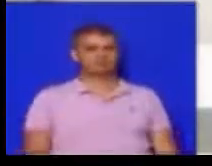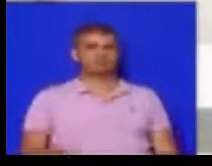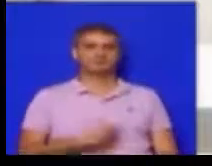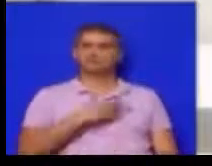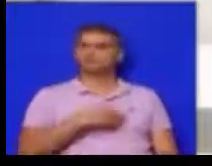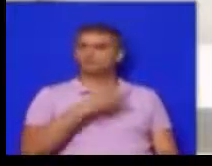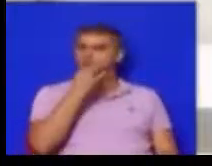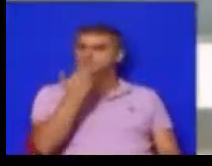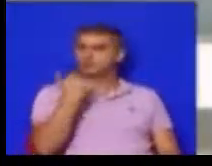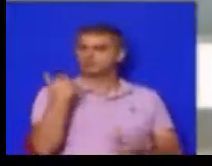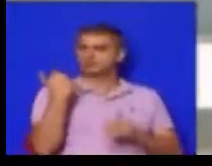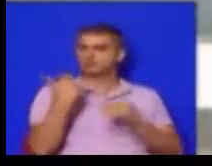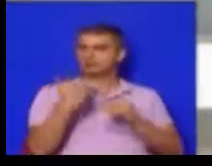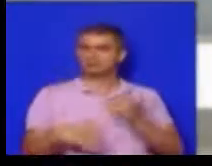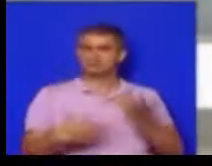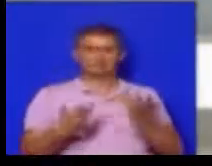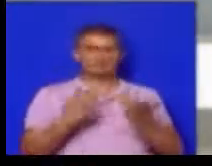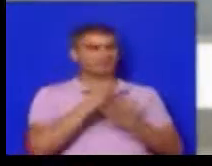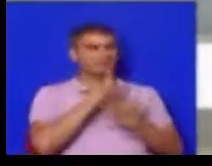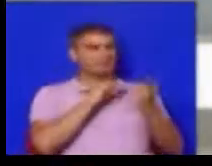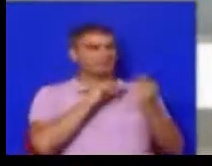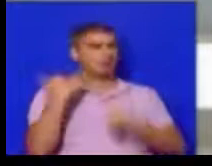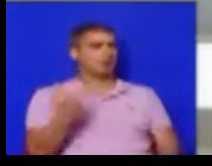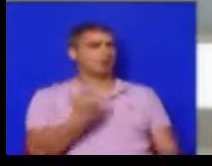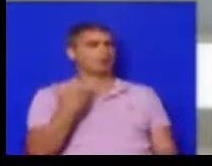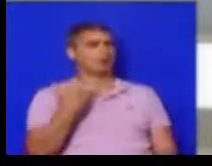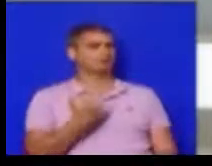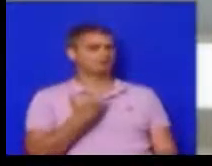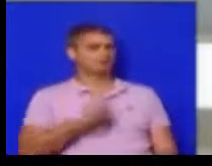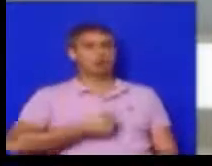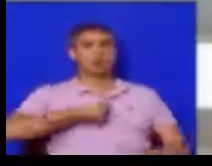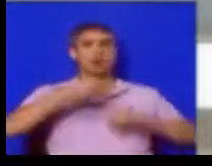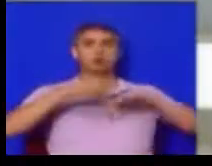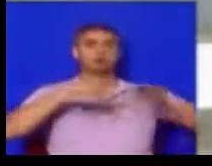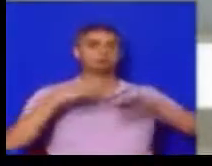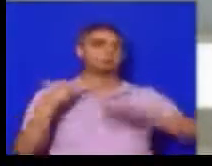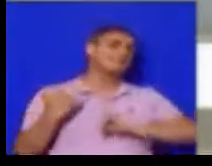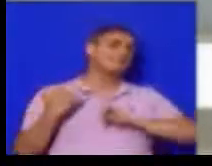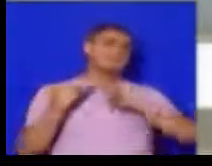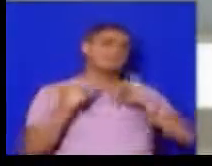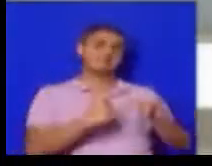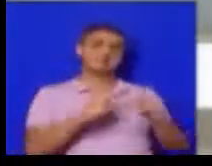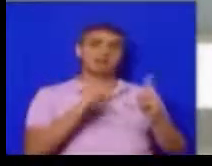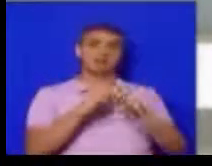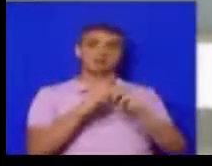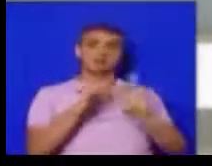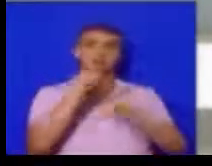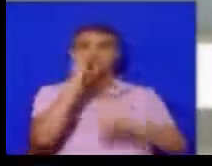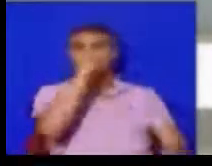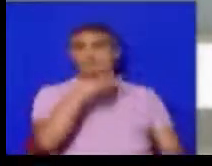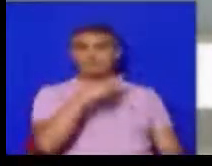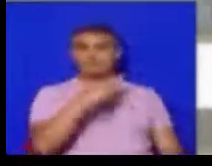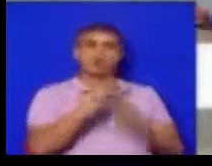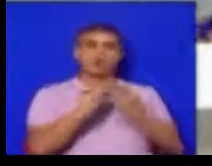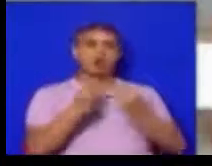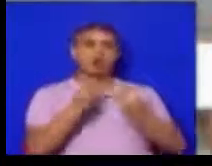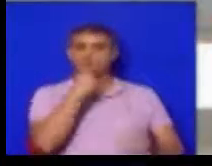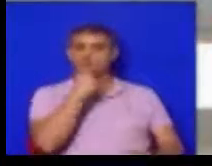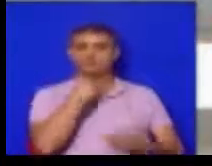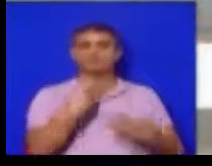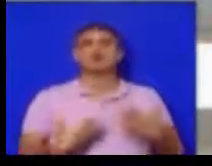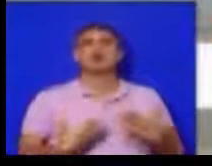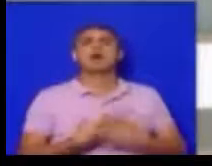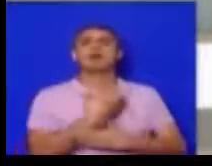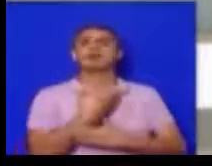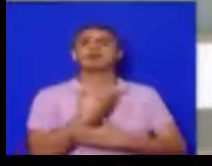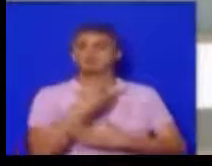אותך לסיום, דובר כל הזמן על כך שראש הממשלה יביא ככל הנראה לפגישה עם אובמה חומר מודיעיני חדש.